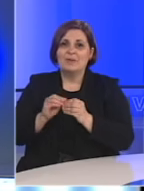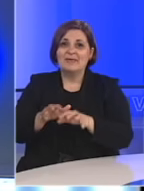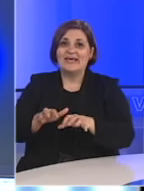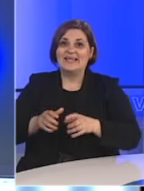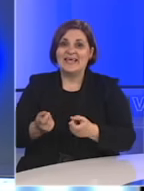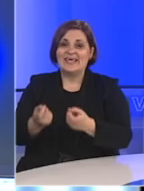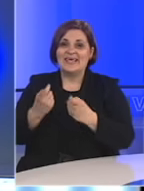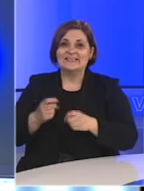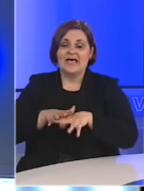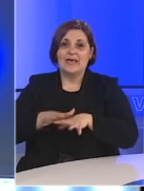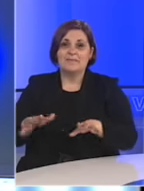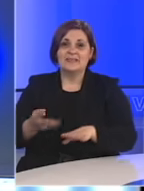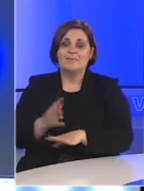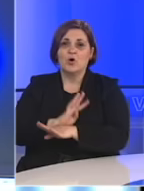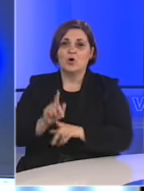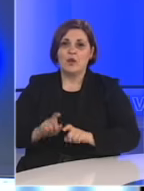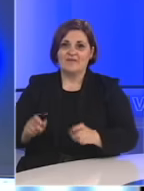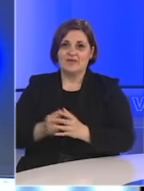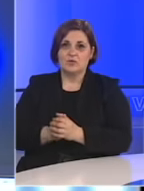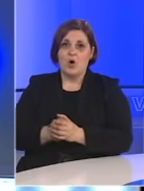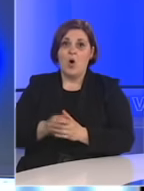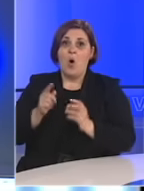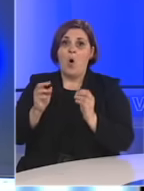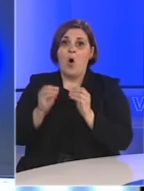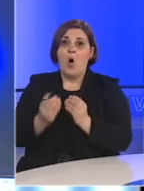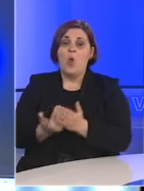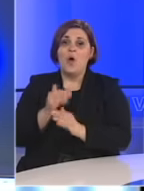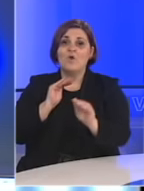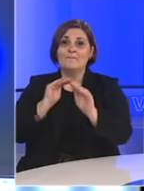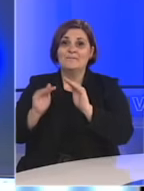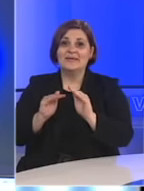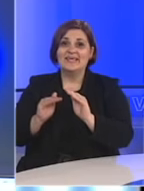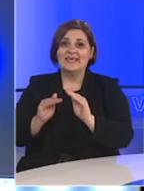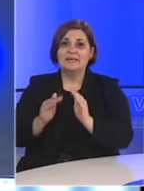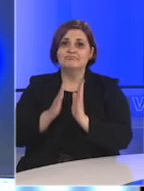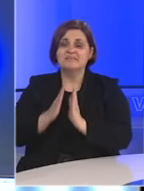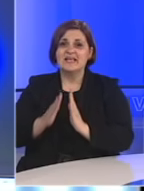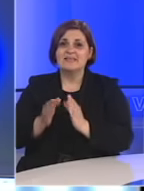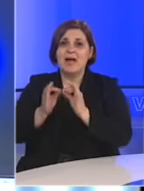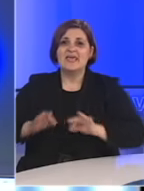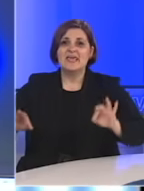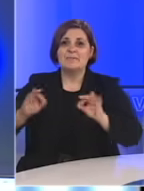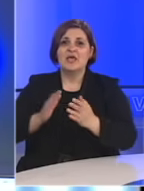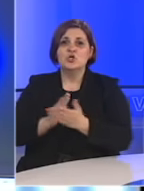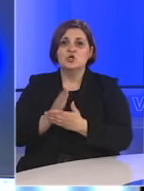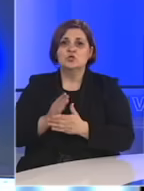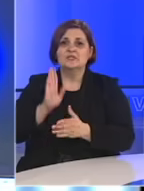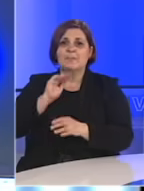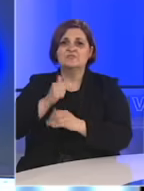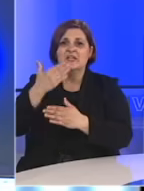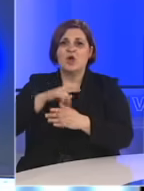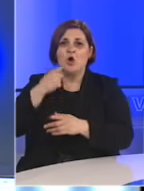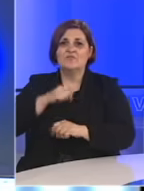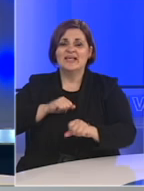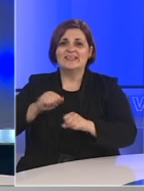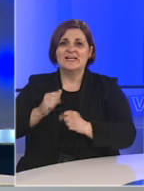krize izazvane epidemijom koronavirusa. O strukturi novoprijavljenih, trendovima i projektima službe za BHT1